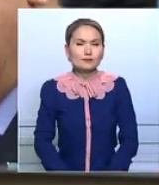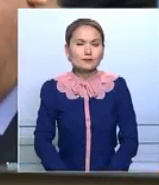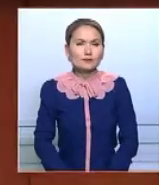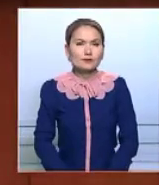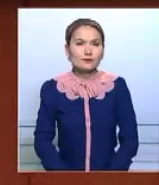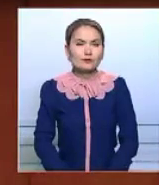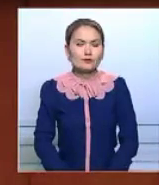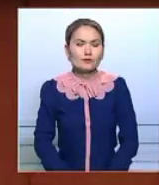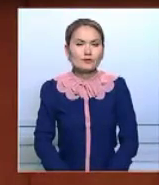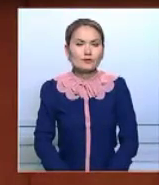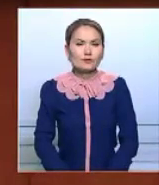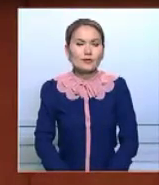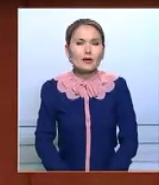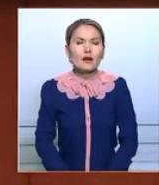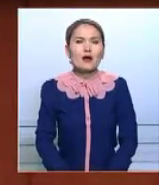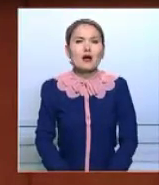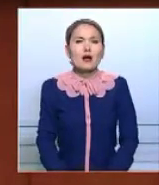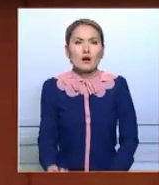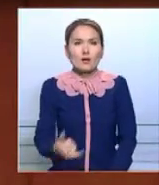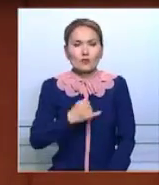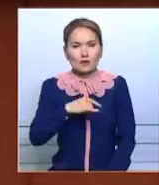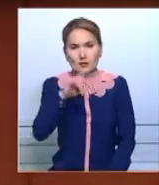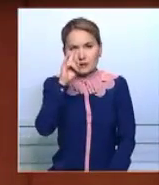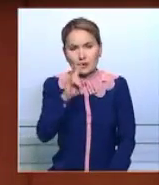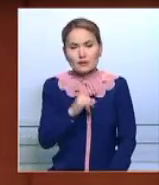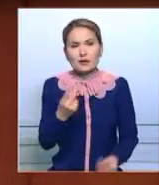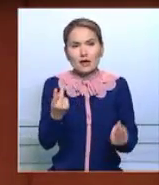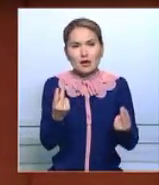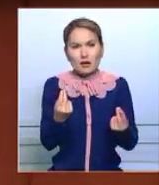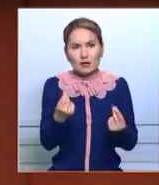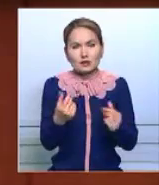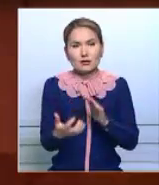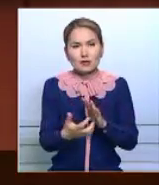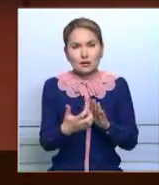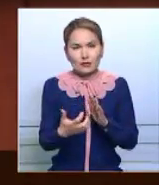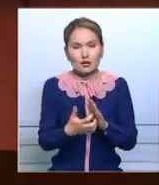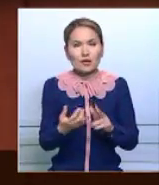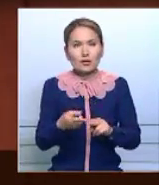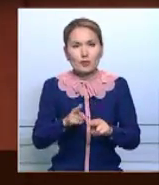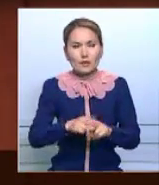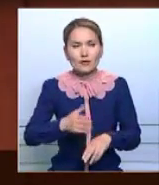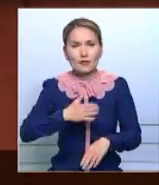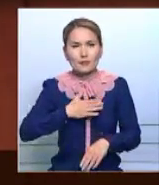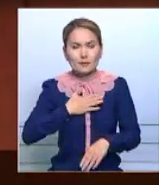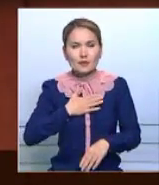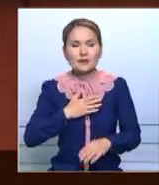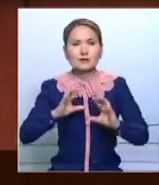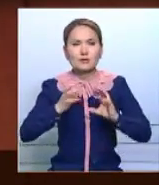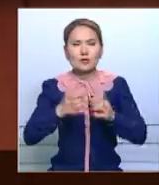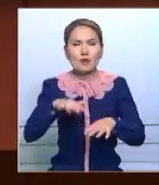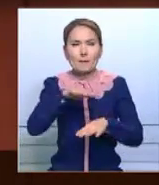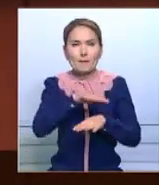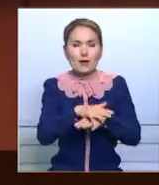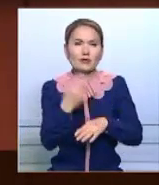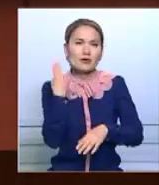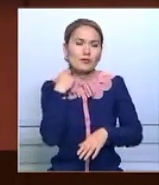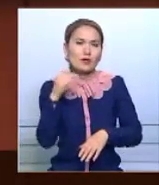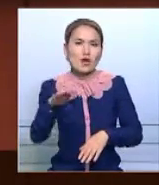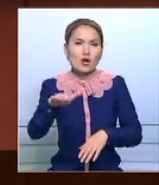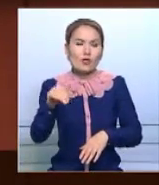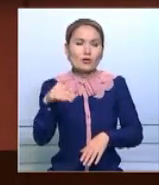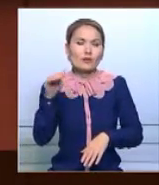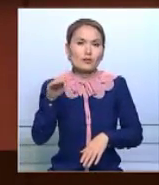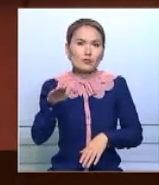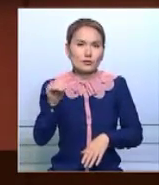Қаржылық шарттарға сәйкес қарызға қызмет көрсетуді және оны өтеуді республикалық бюджет қаражаты есебінен жүзеге асыратын